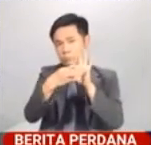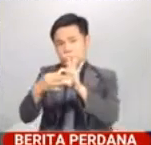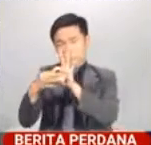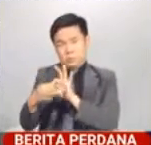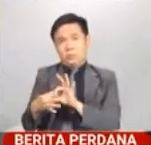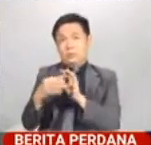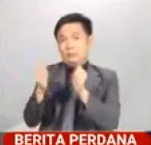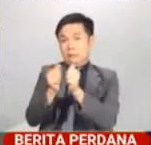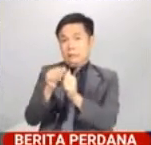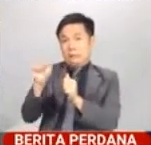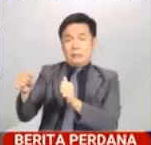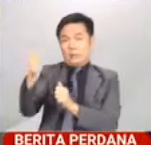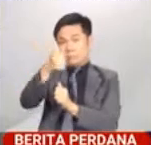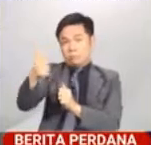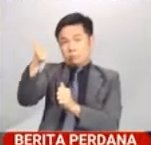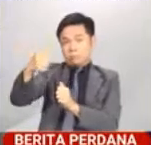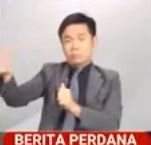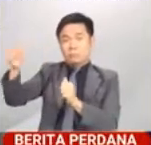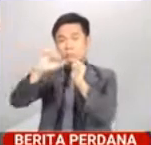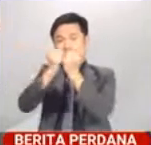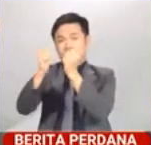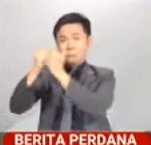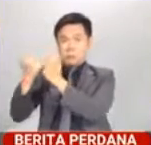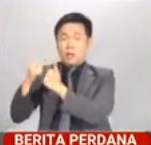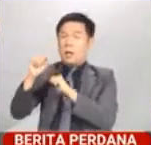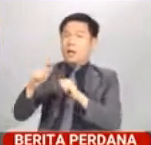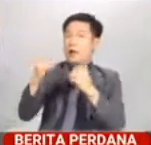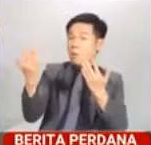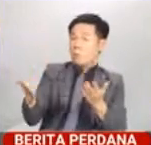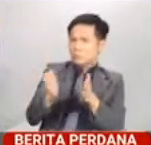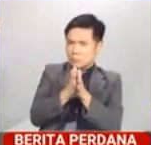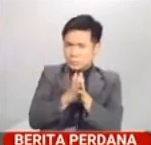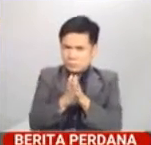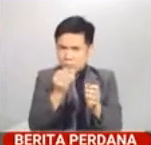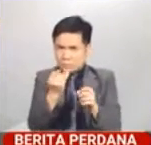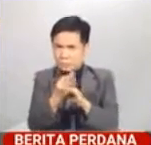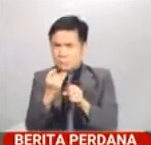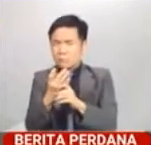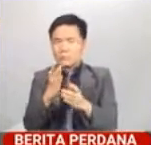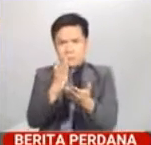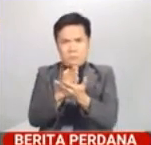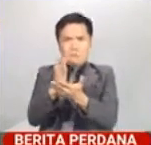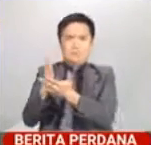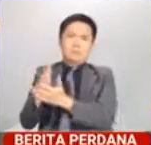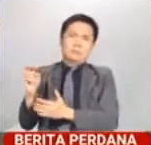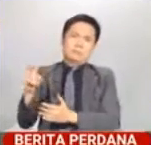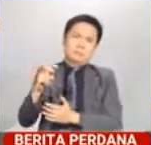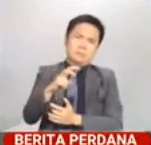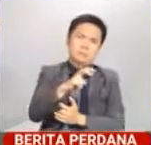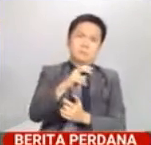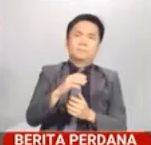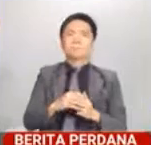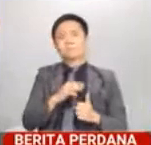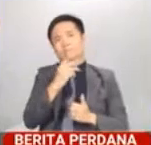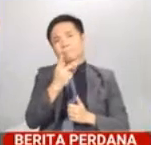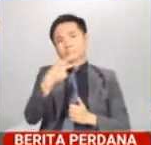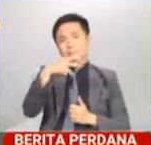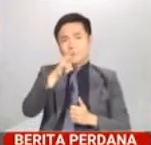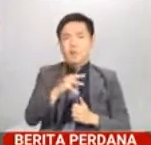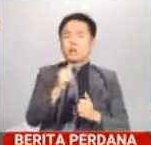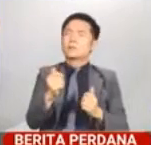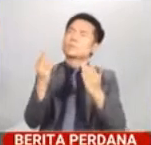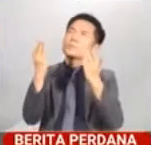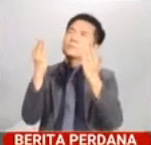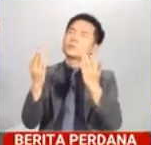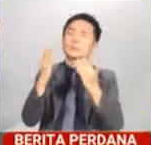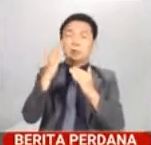bersama PH berkuasa yang sedang sedaya upaya menyelesaikan isu penularan korbinite ini pihak cemburu memanjatkan doa